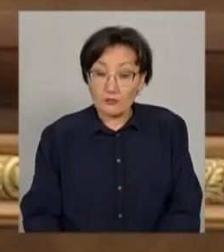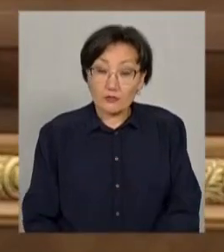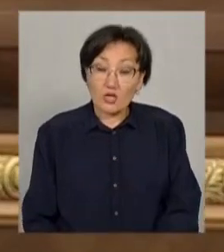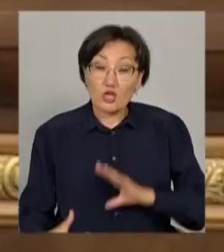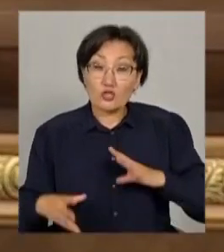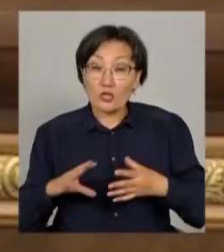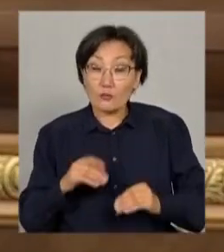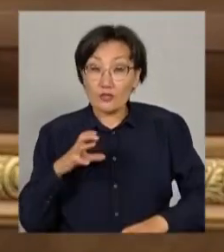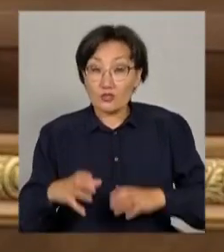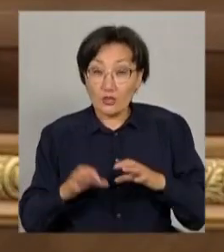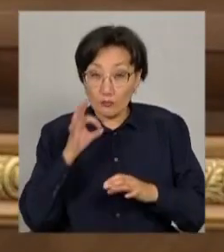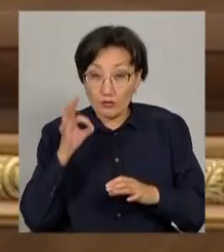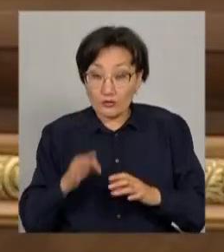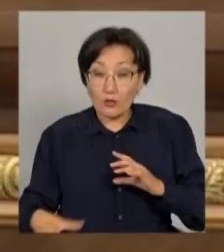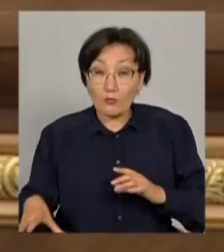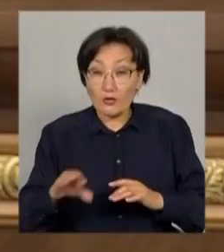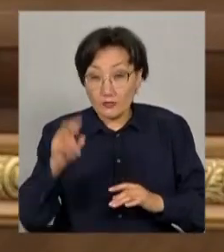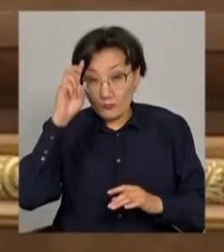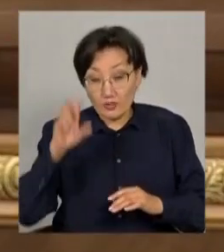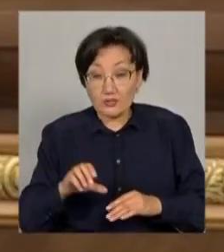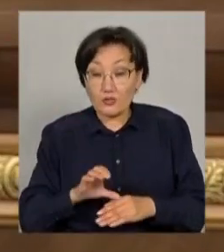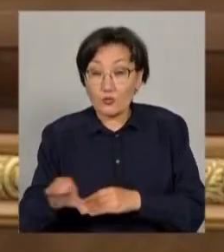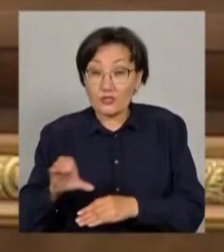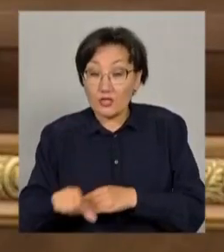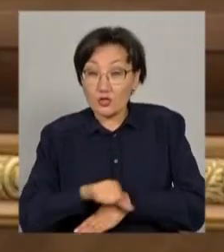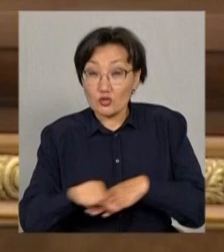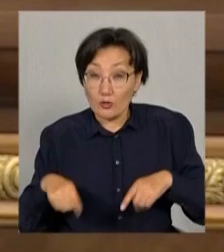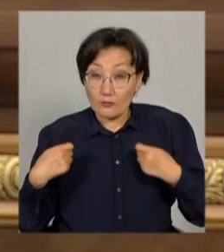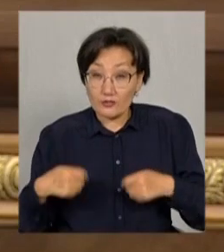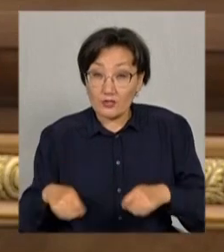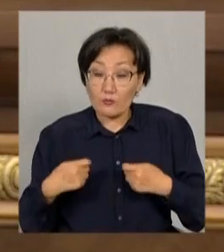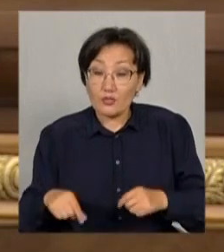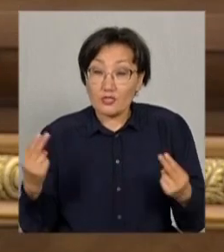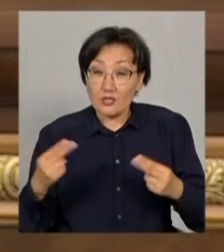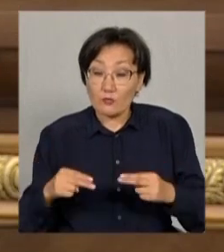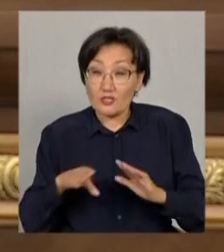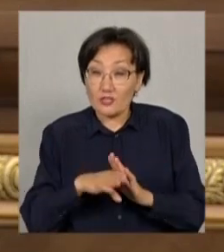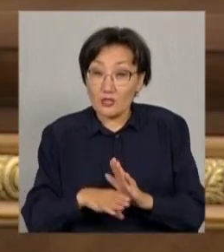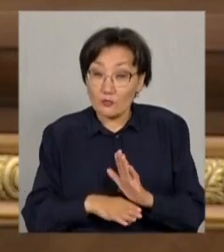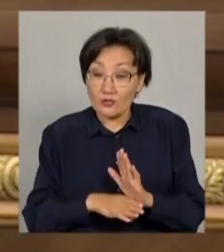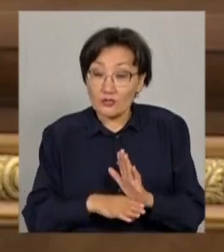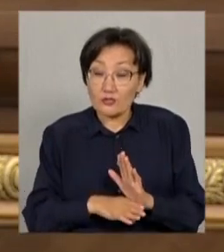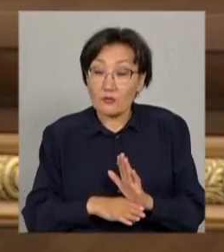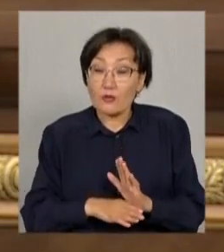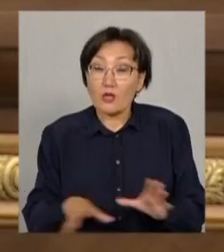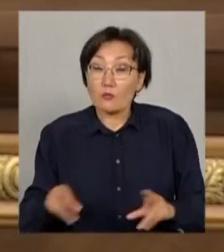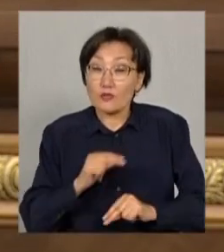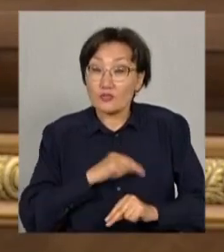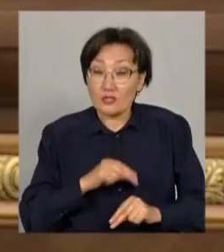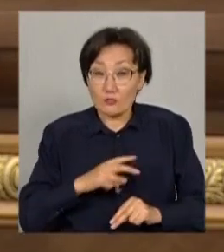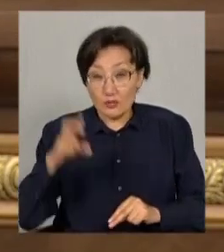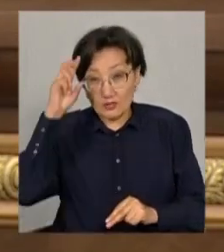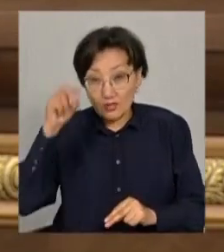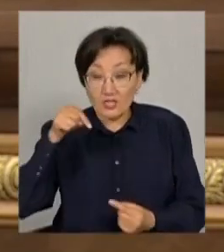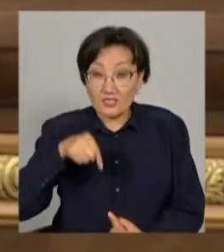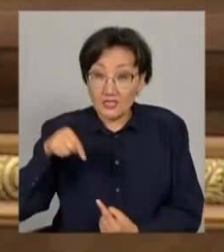Жалпы әлемдік тәжірибеде барлық елдерде тауарлардың сыртқы саудасының кедендік статистикасы деректерінде әріптес елдермен сәйкестіктер